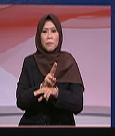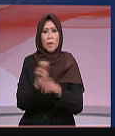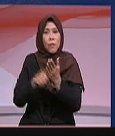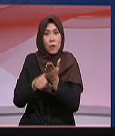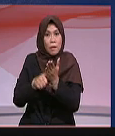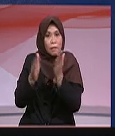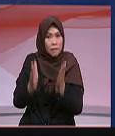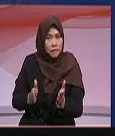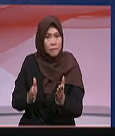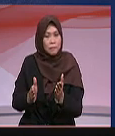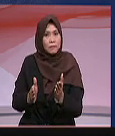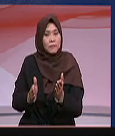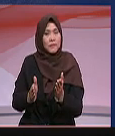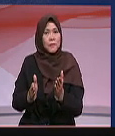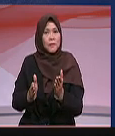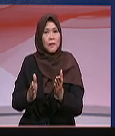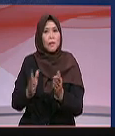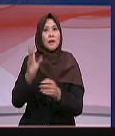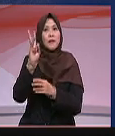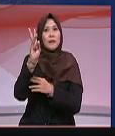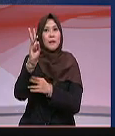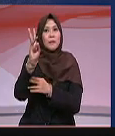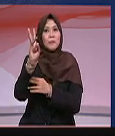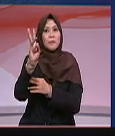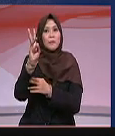ini, boleh menampung seramai